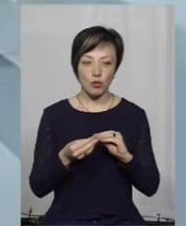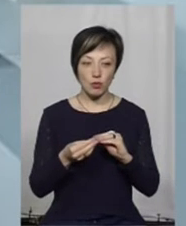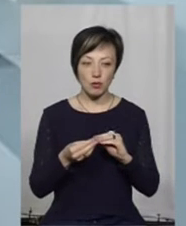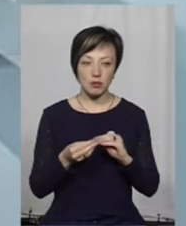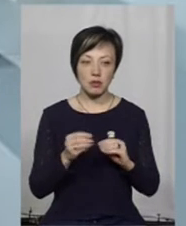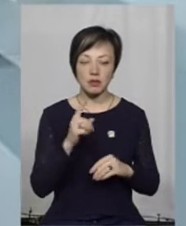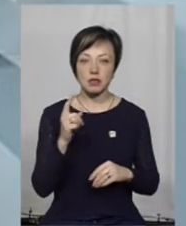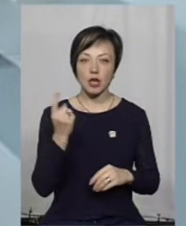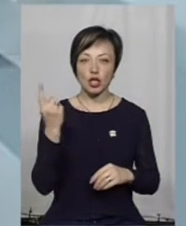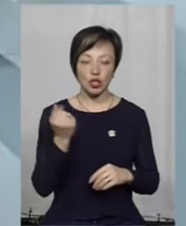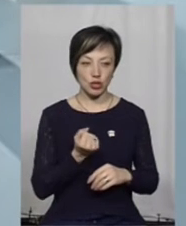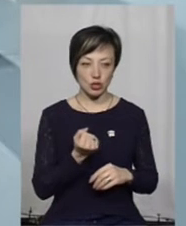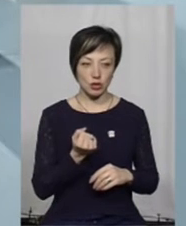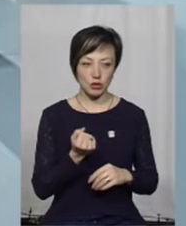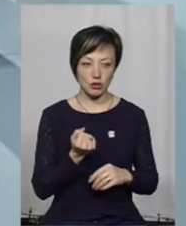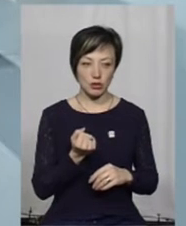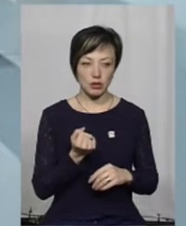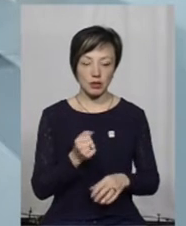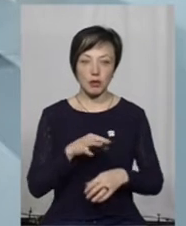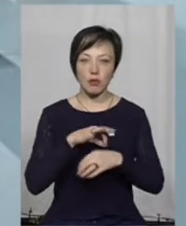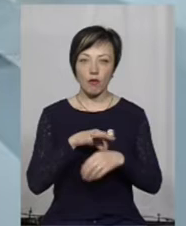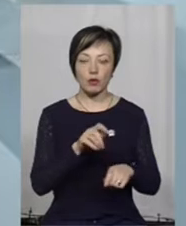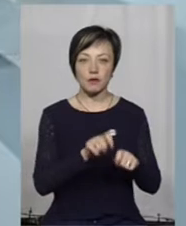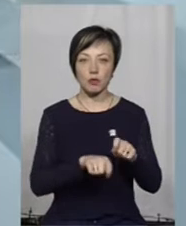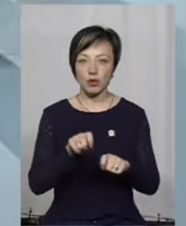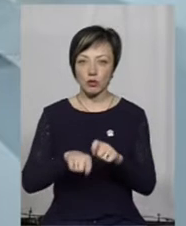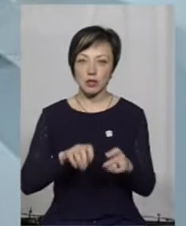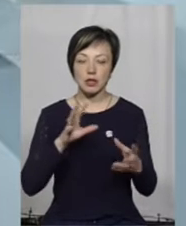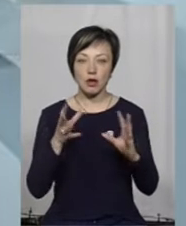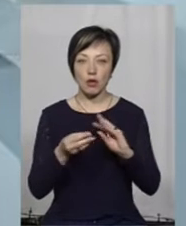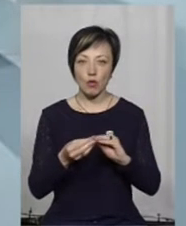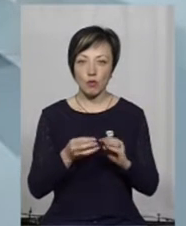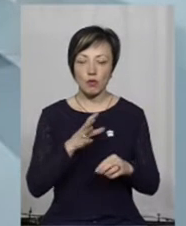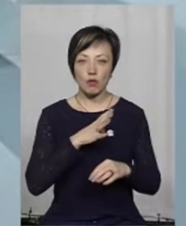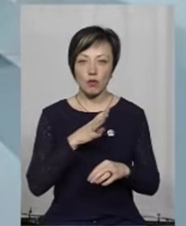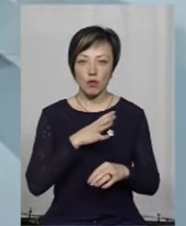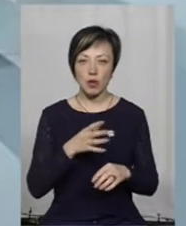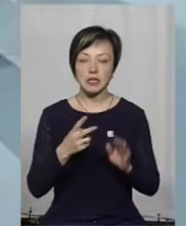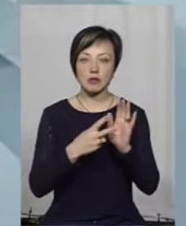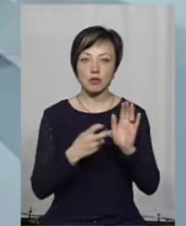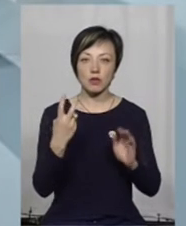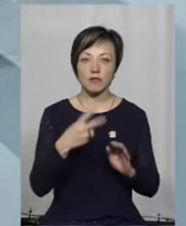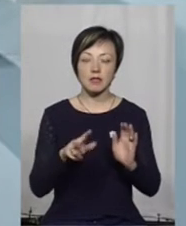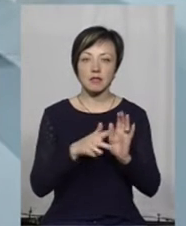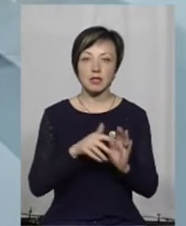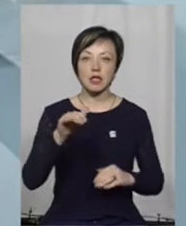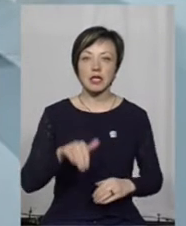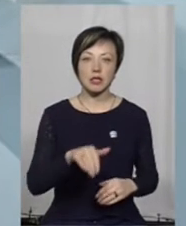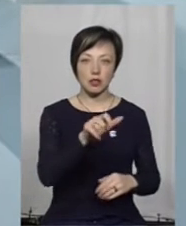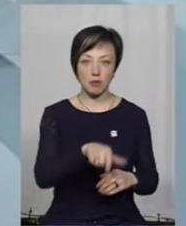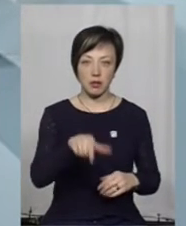за тиждень, який проводиться моніторинг, загалом було перевезено 728 тисяч